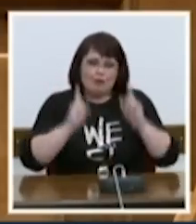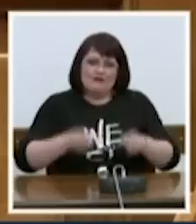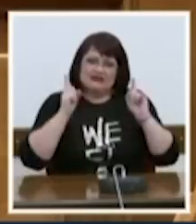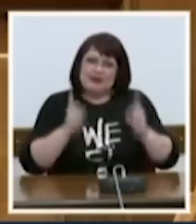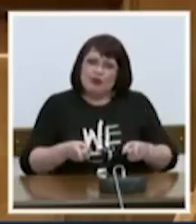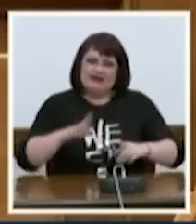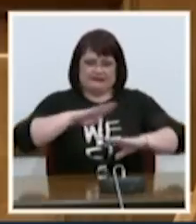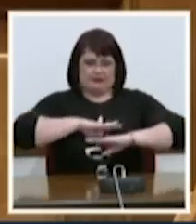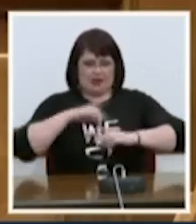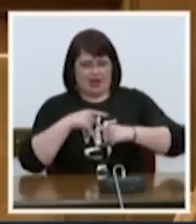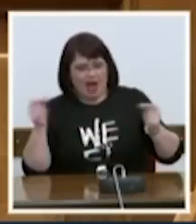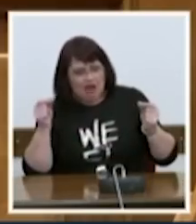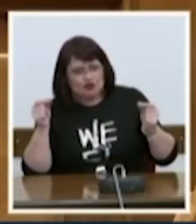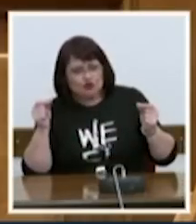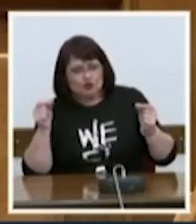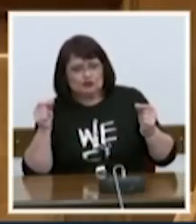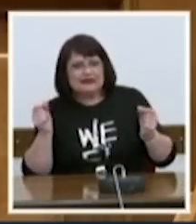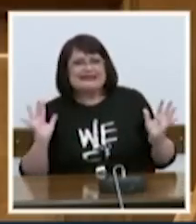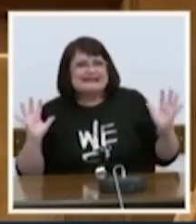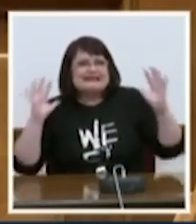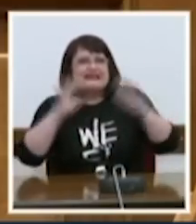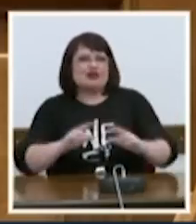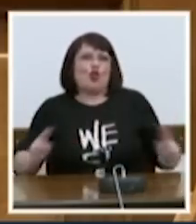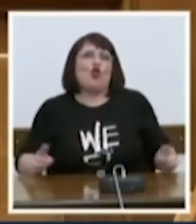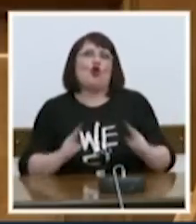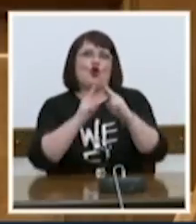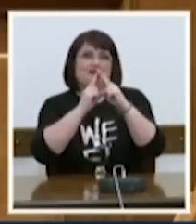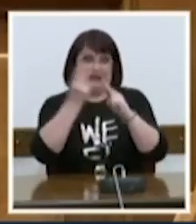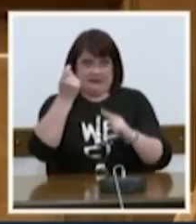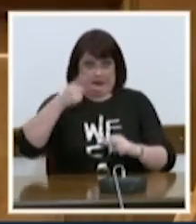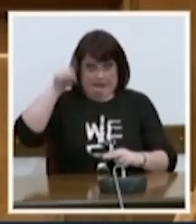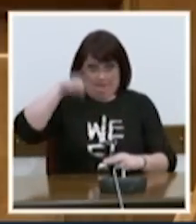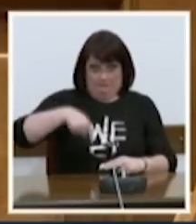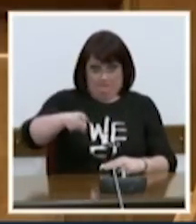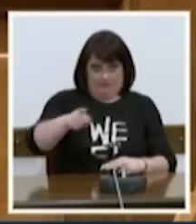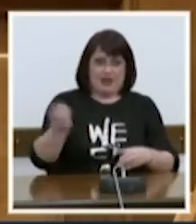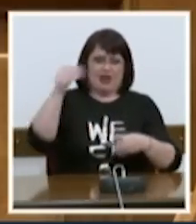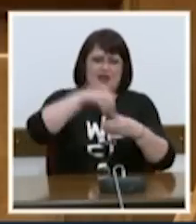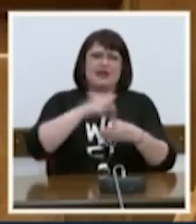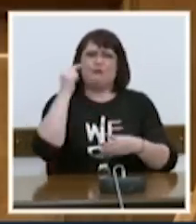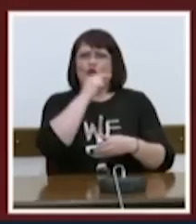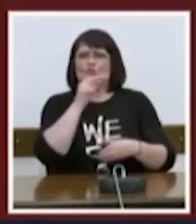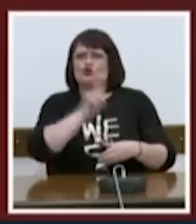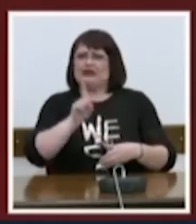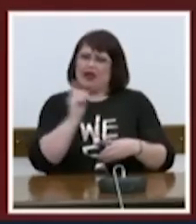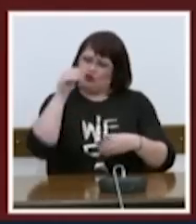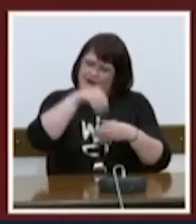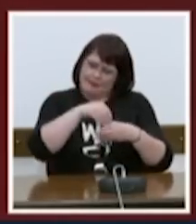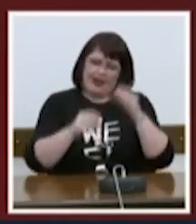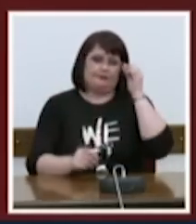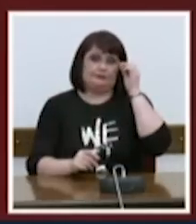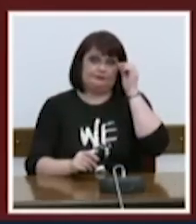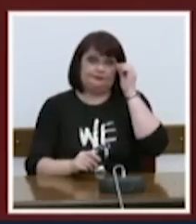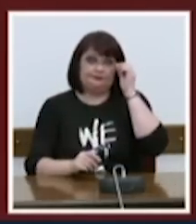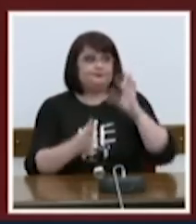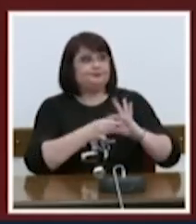το ΝΑΤΟ στη Σύνοδο Κορυφής σε λίγες μέρες με τη συμμετοχή του Έλληνα Πρωθυπουργού. Συνεχίζεται όμως